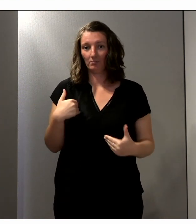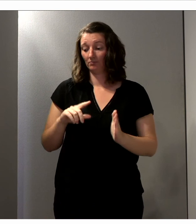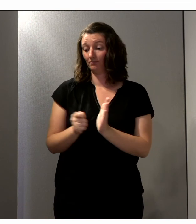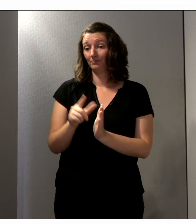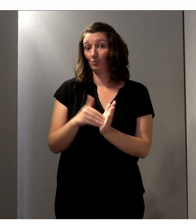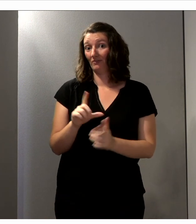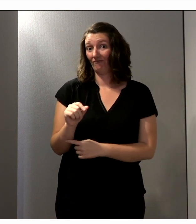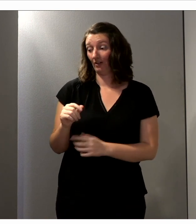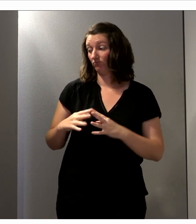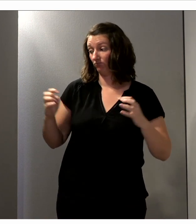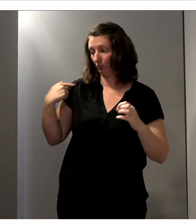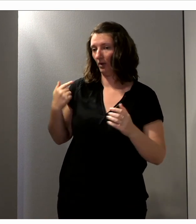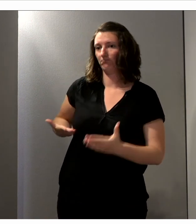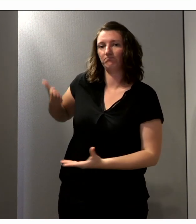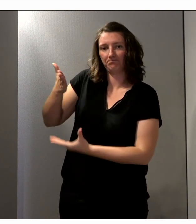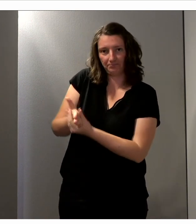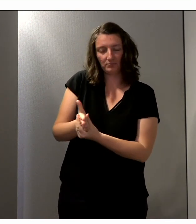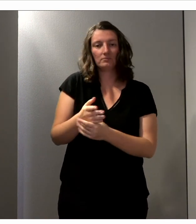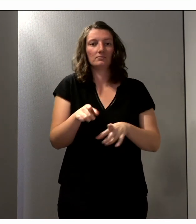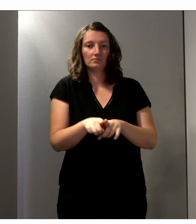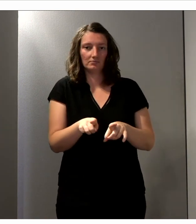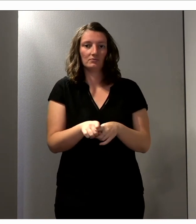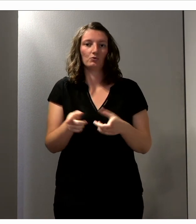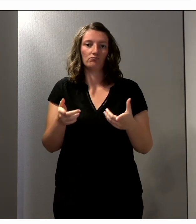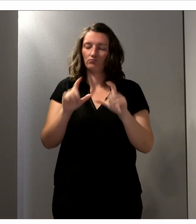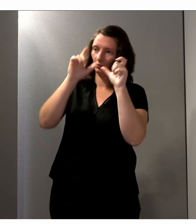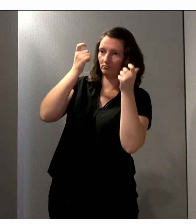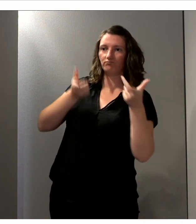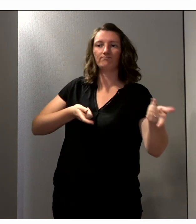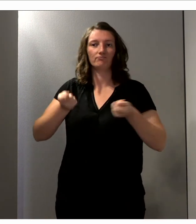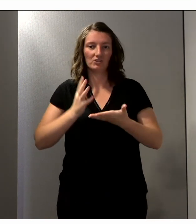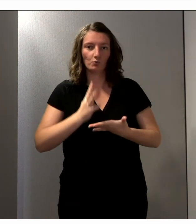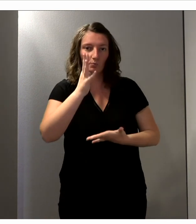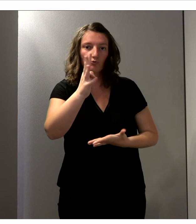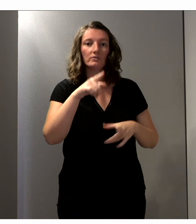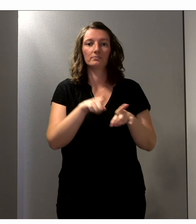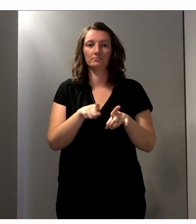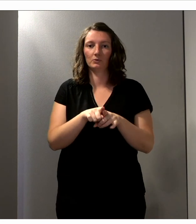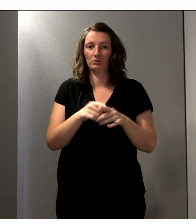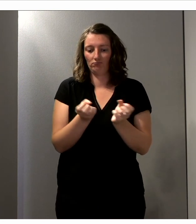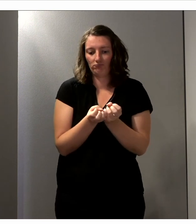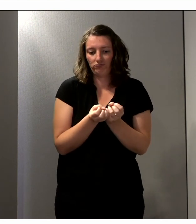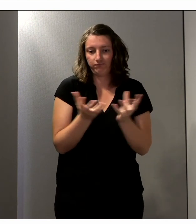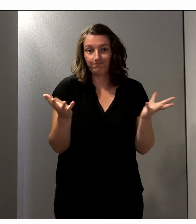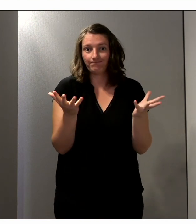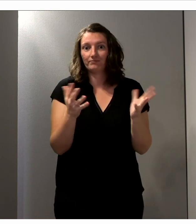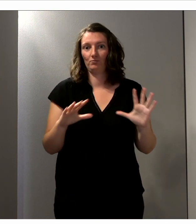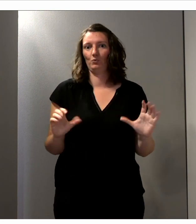que gestionnaire du projet et développeur de duo de compétences. Ouais.